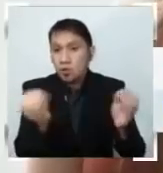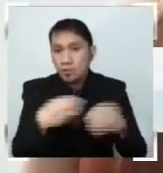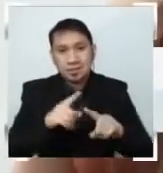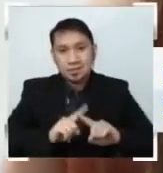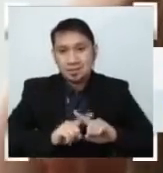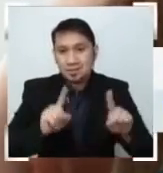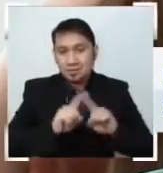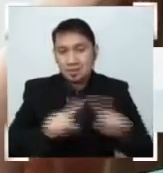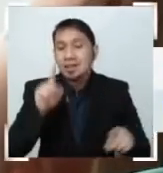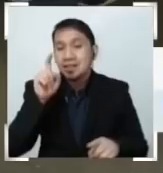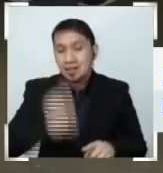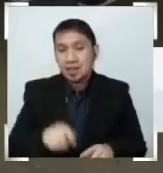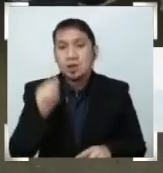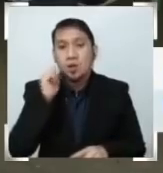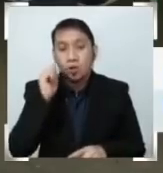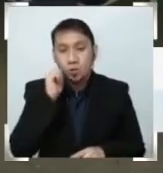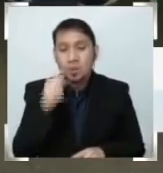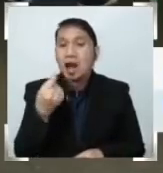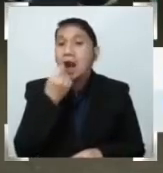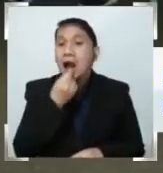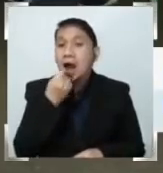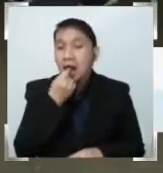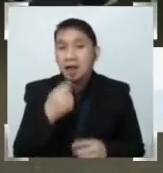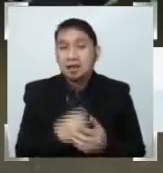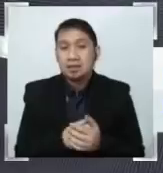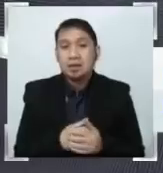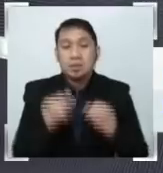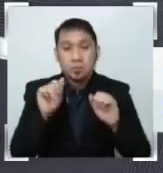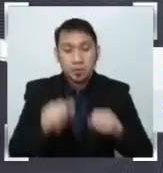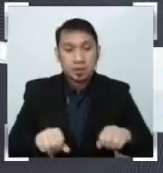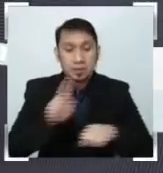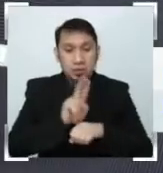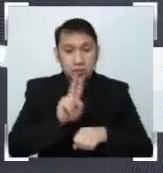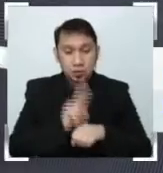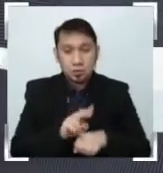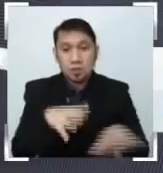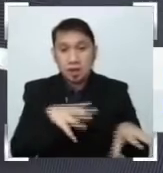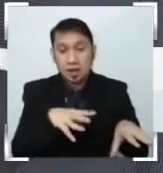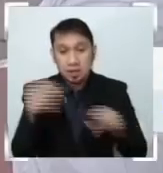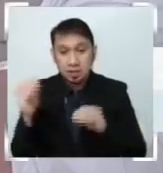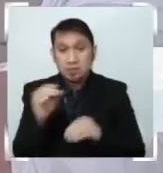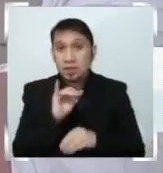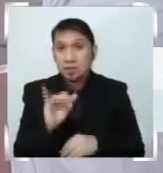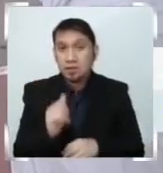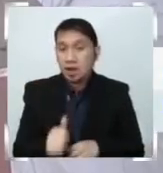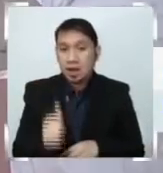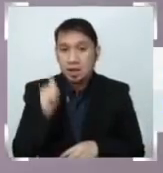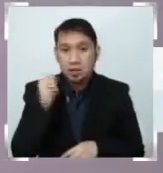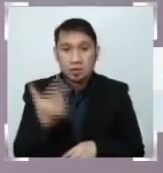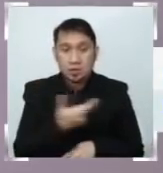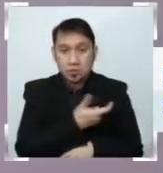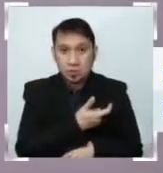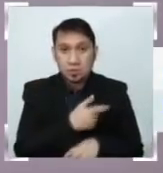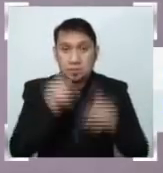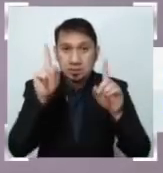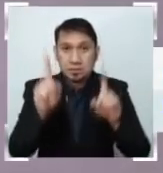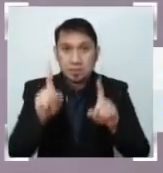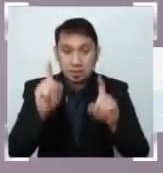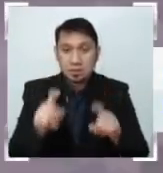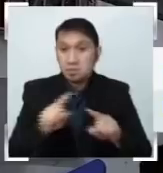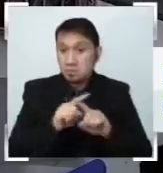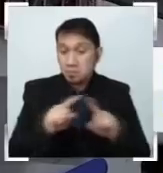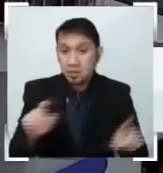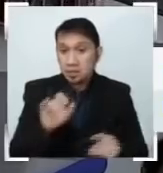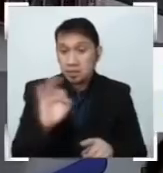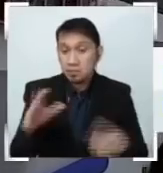silang magpa-COVID test. Pwede namang gamitin ang mga leave kung ayaw talagang magpabakuna at magpa-test. Pero kung wala ng leave